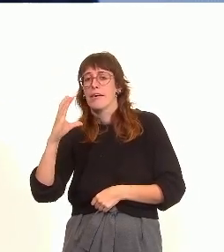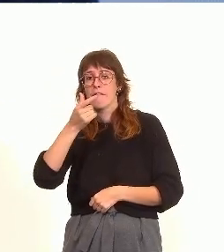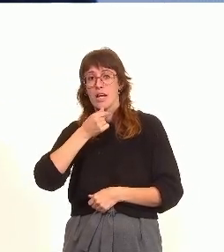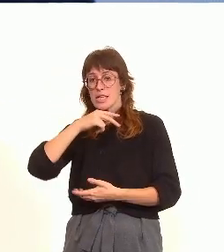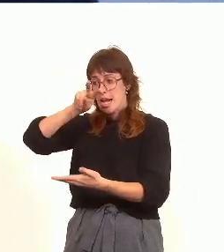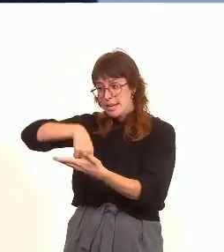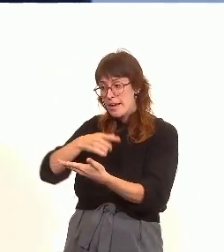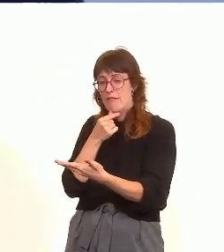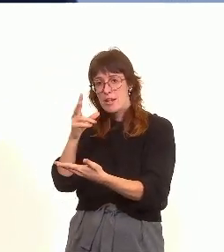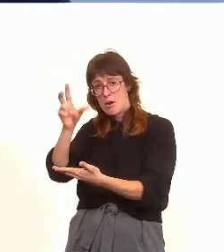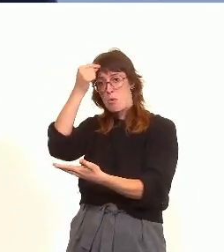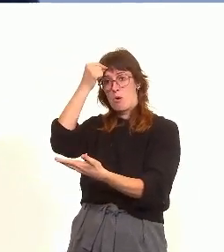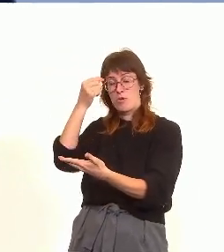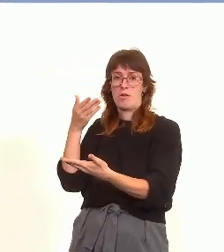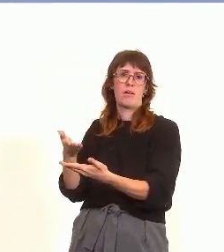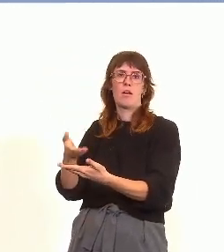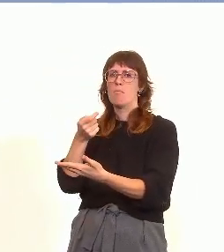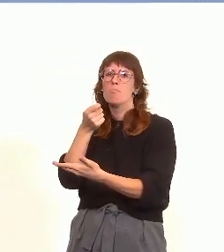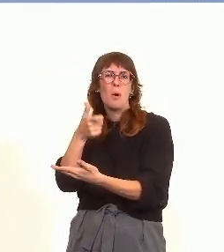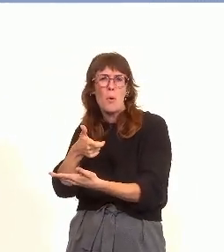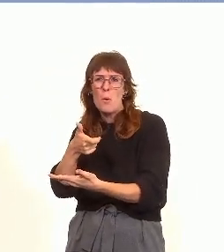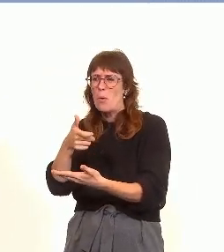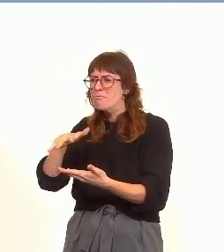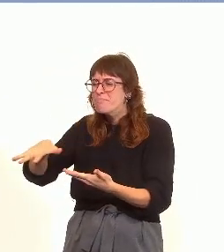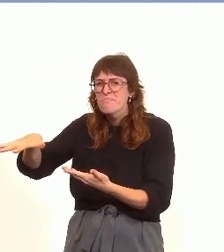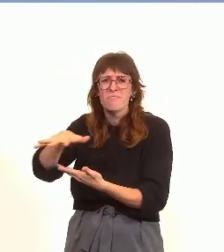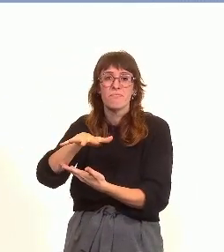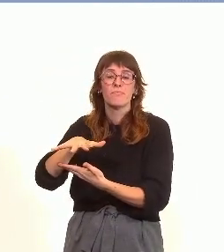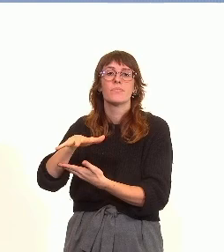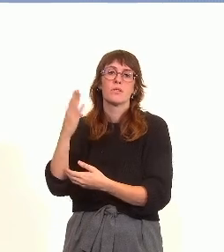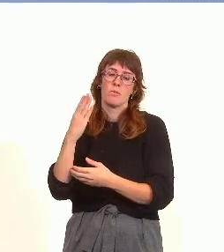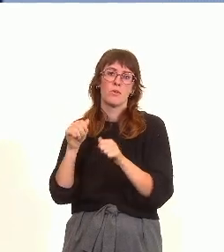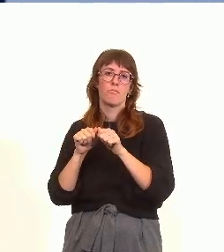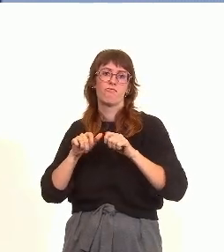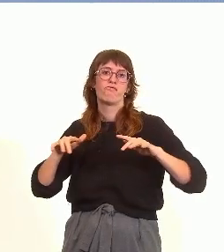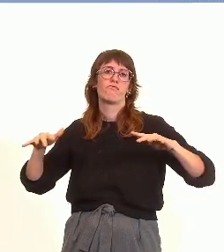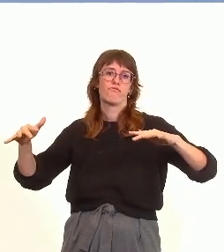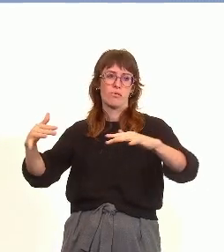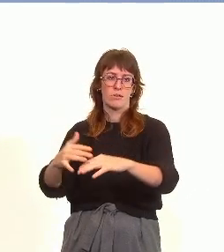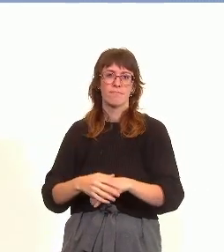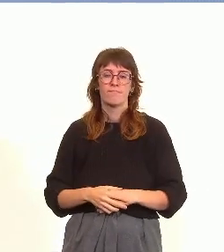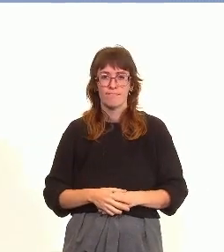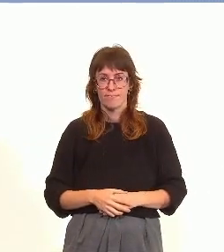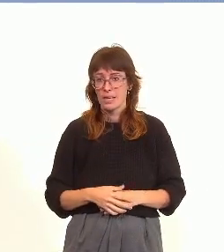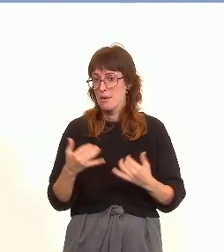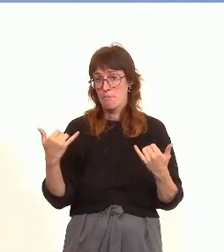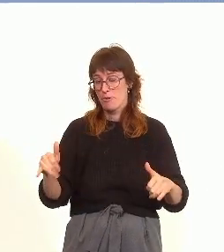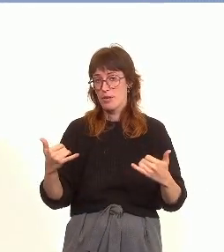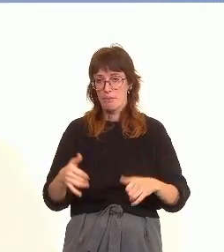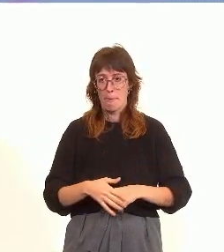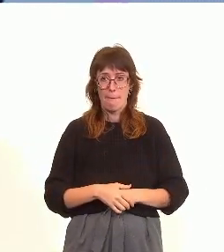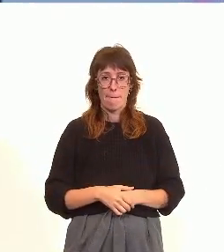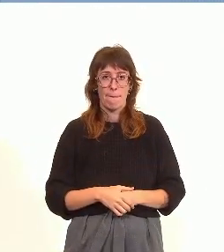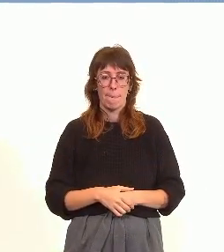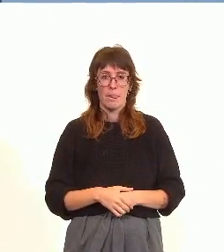cette accessibilité? Et aujourd'hui, on ne peut que le partager. Malheureusement, il y a un vrai défi en la matière. Il y a aussi le manque de